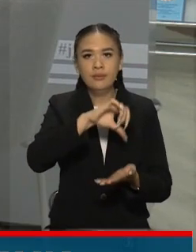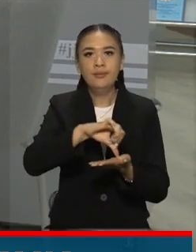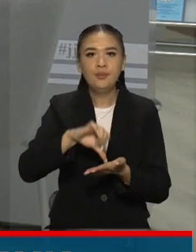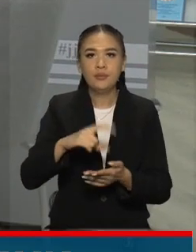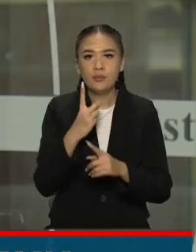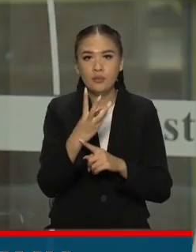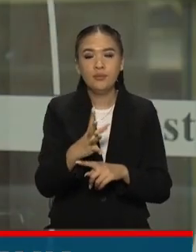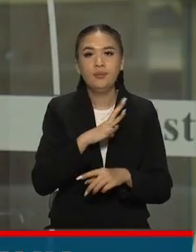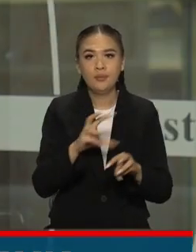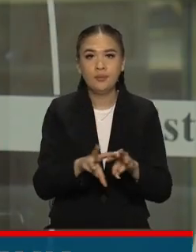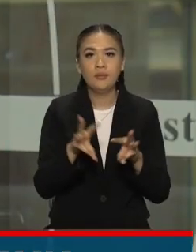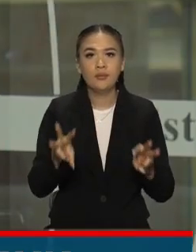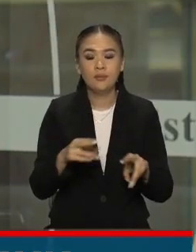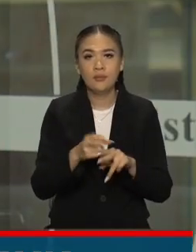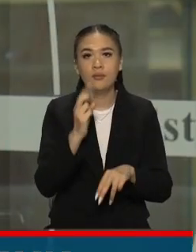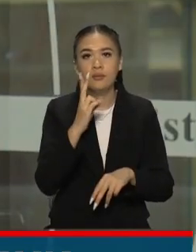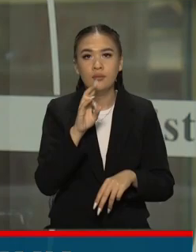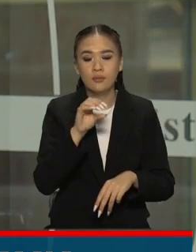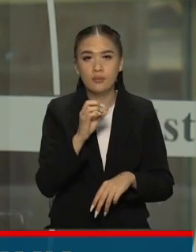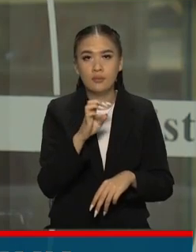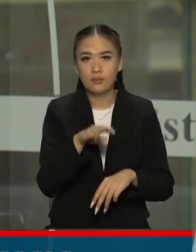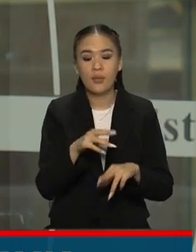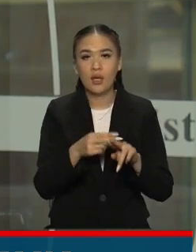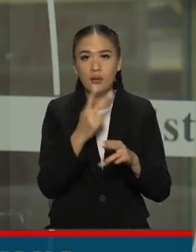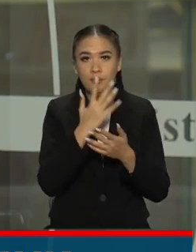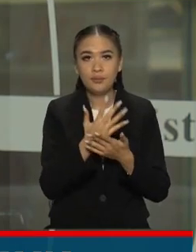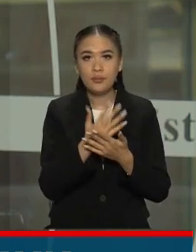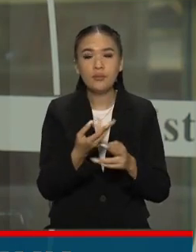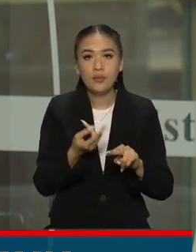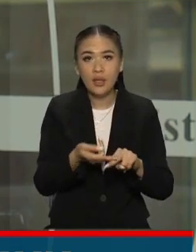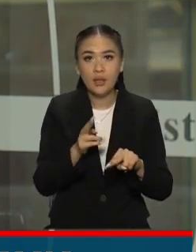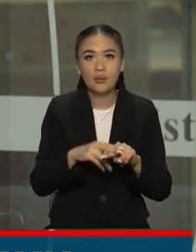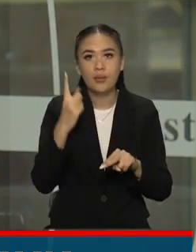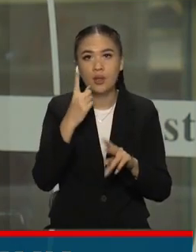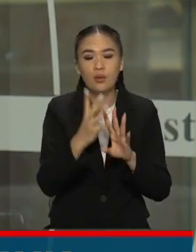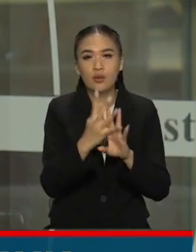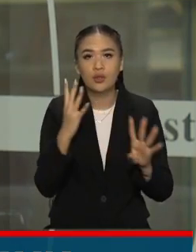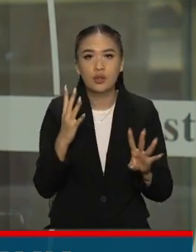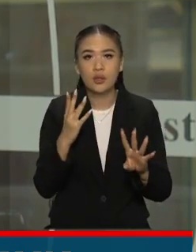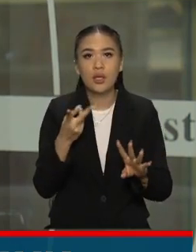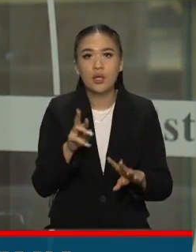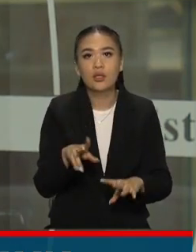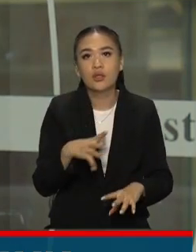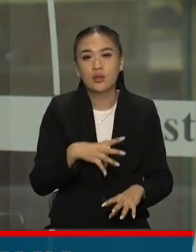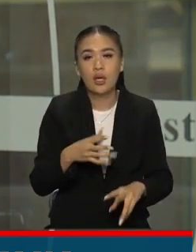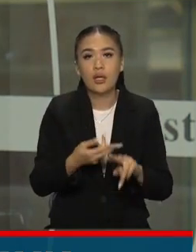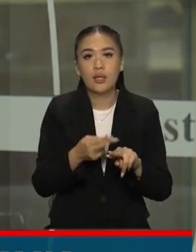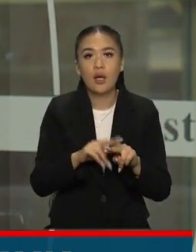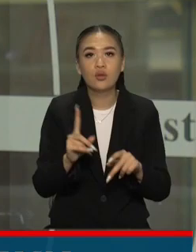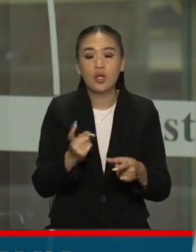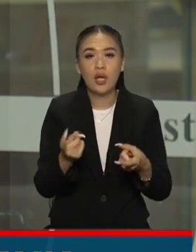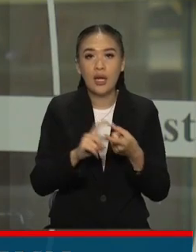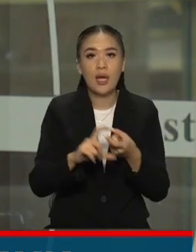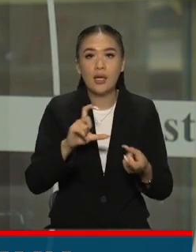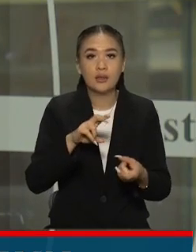несколько министерств, они сделали акцент на поддержку отечественного производителя. Это в первую очередь для чего? То есть мы на сегодняшний день очень сильно зависим от